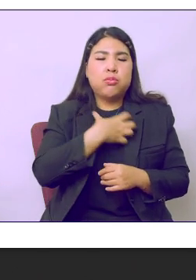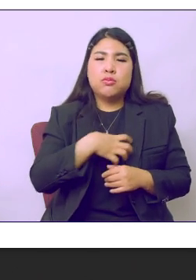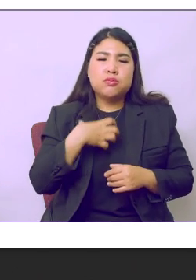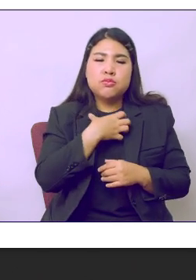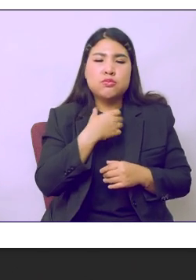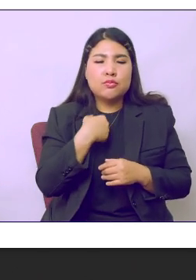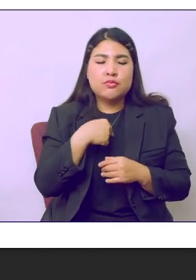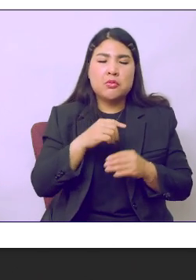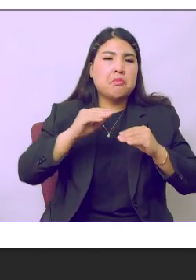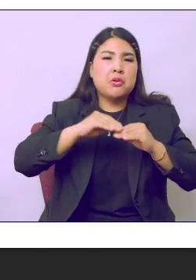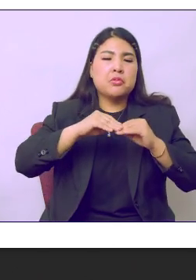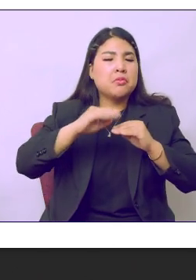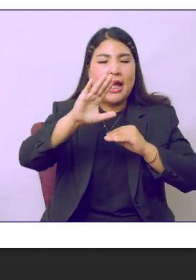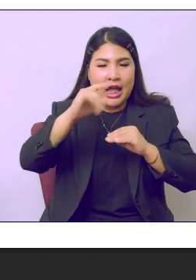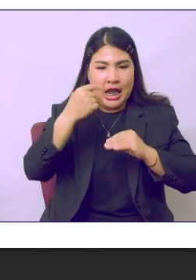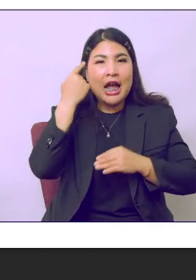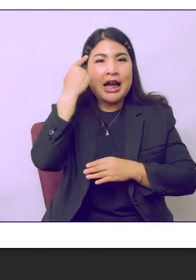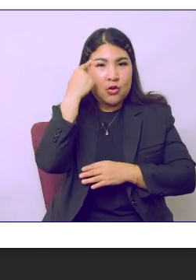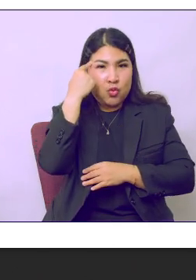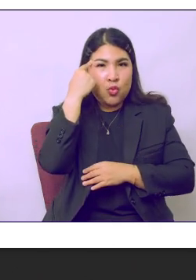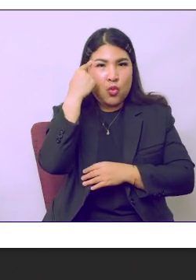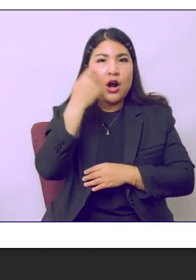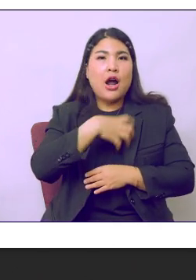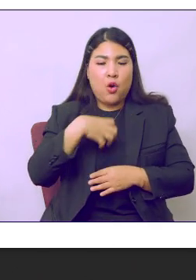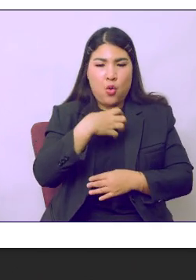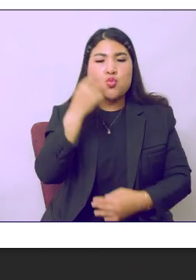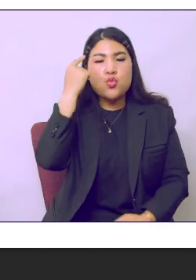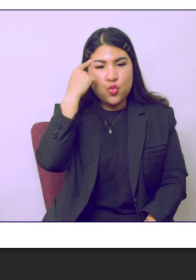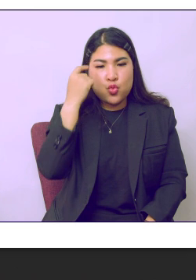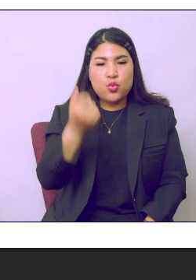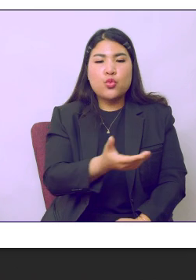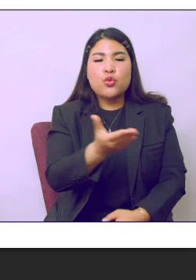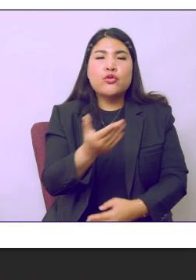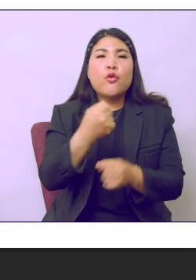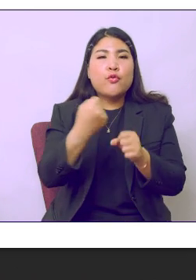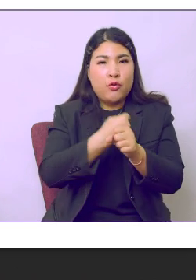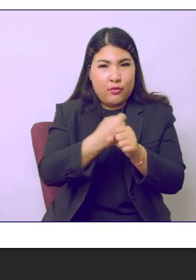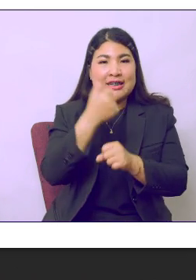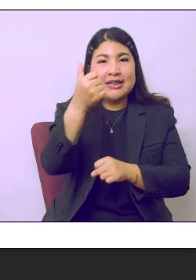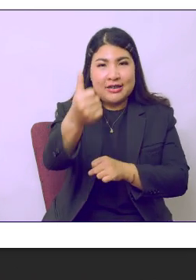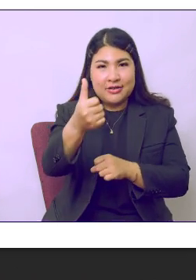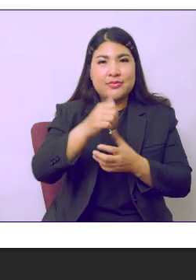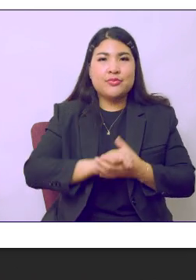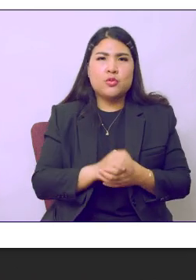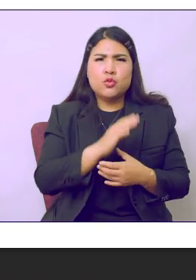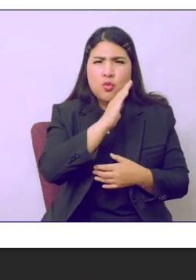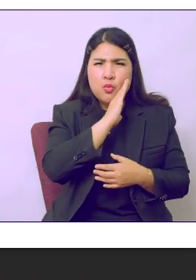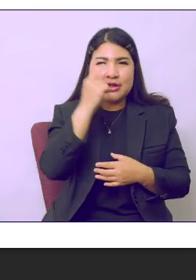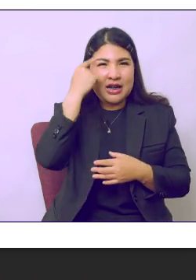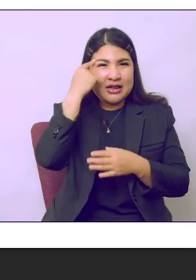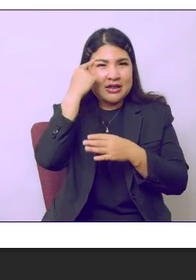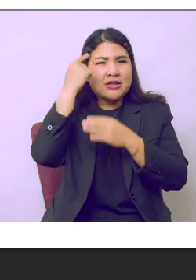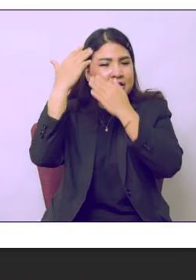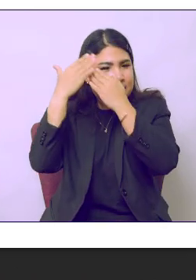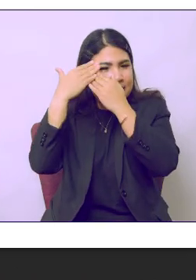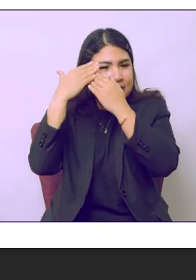เนี่ยแหละเรากำลังเจริญสติแล้วเรารู้ทันอารมณ์นะครับน้องๆก็ฝึกได้ด้วยเช่นกันเนาะนะครับอ่าแล้วก็เมื่อเราเจริญสติ